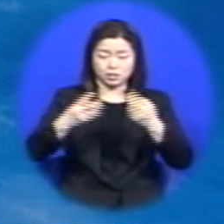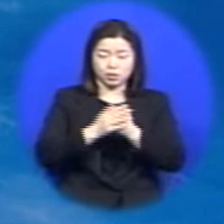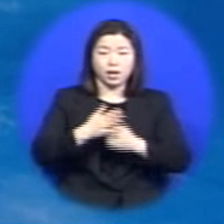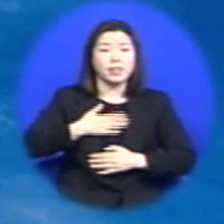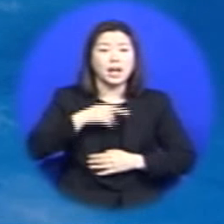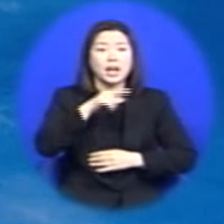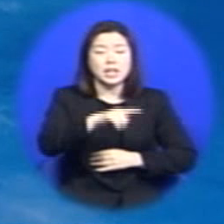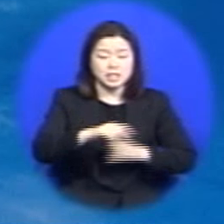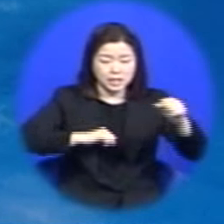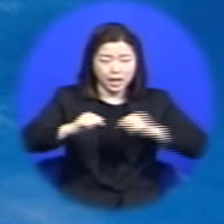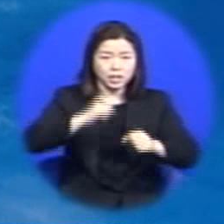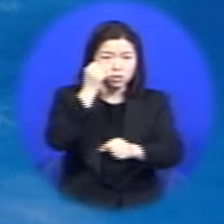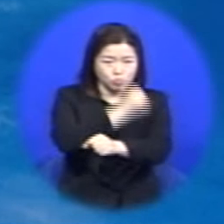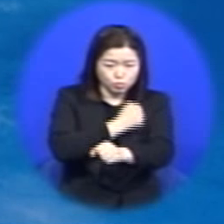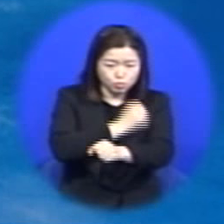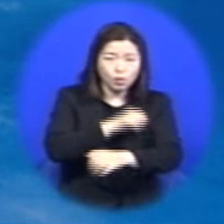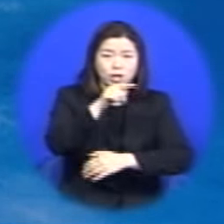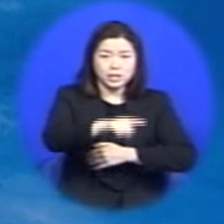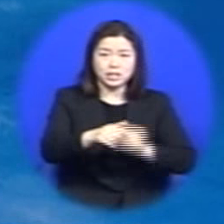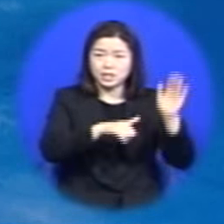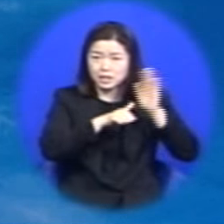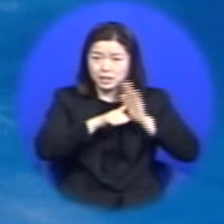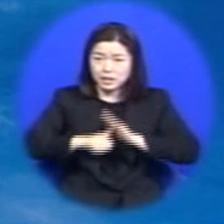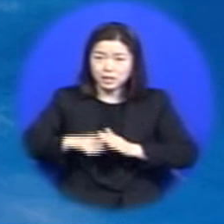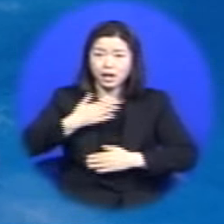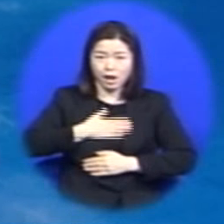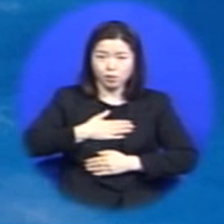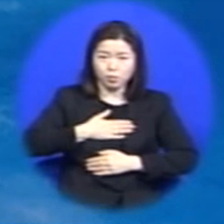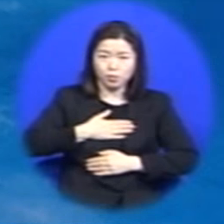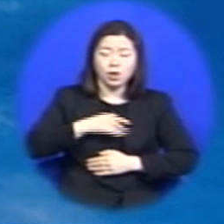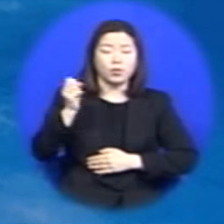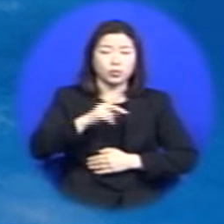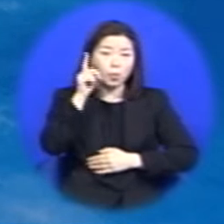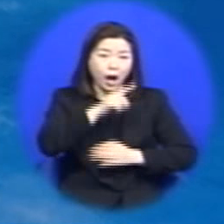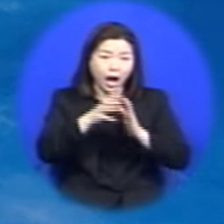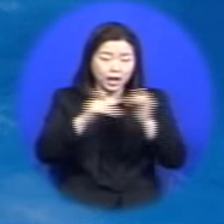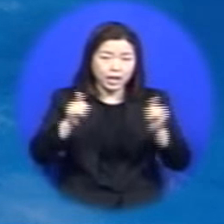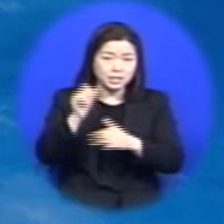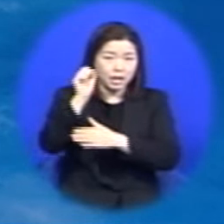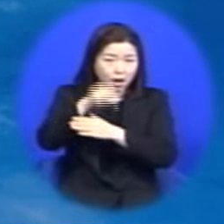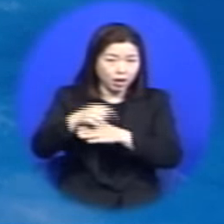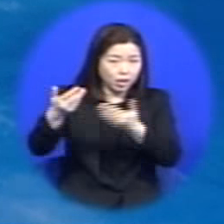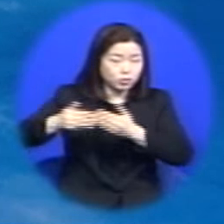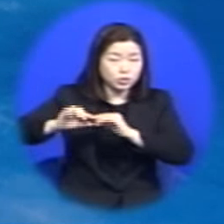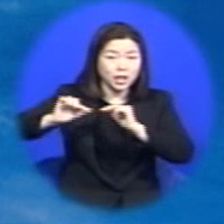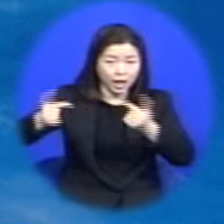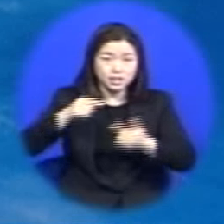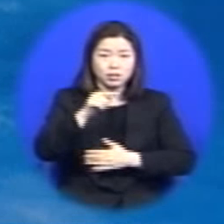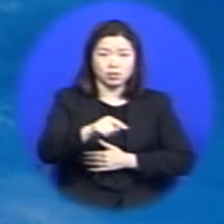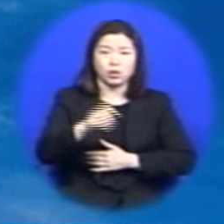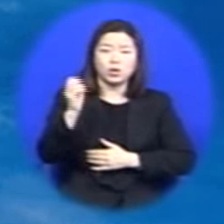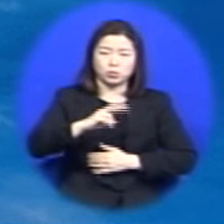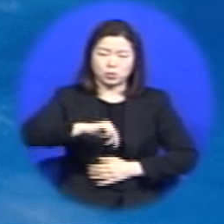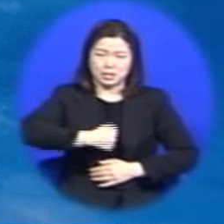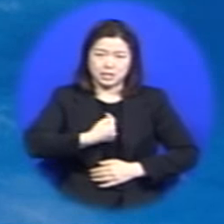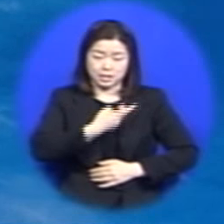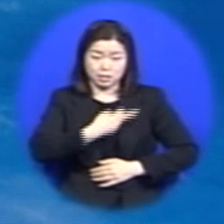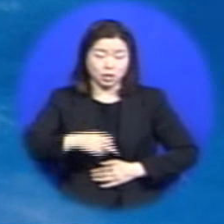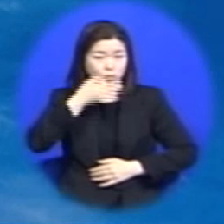행위와 수고와 내 인내를 알고 또 악한 자들을 용납하지 아니한 것과 자칭 사도라